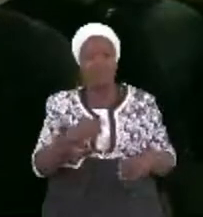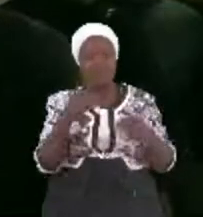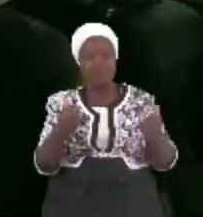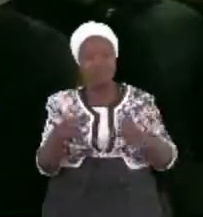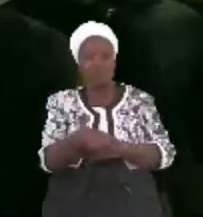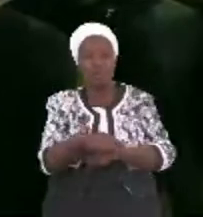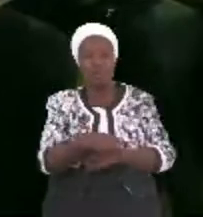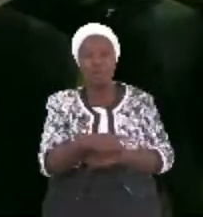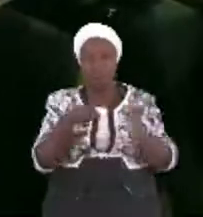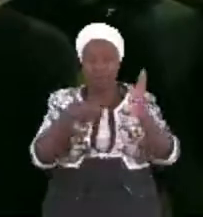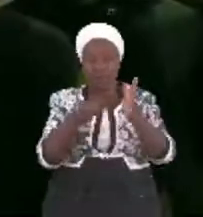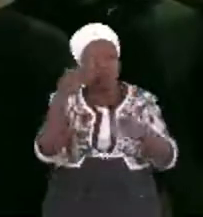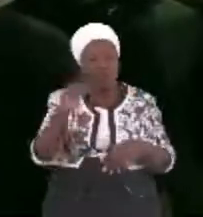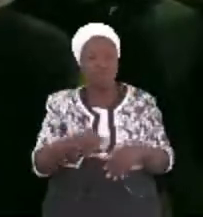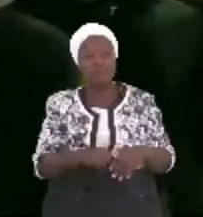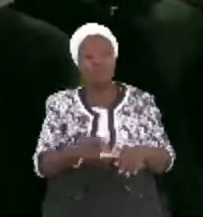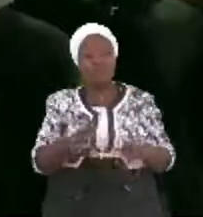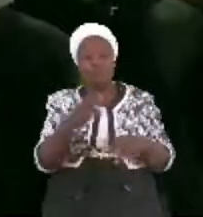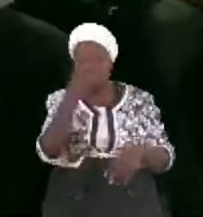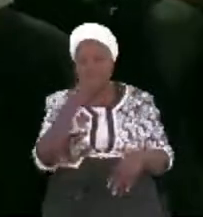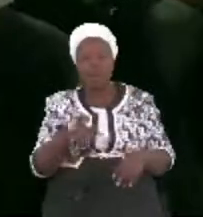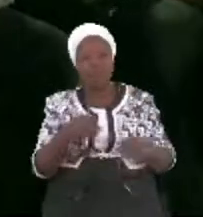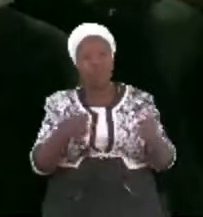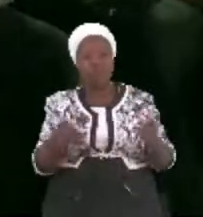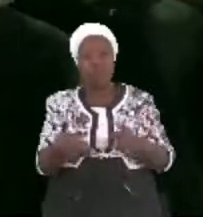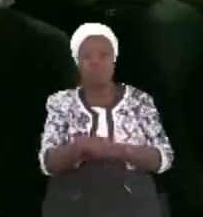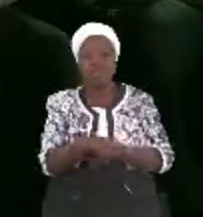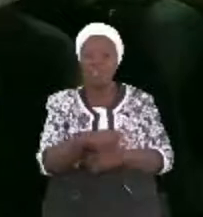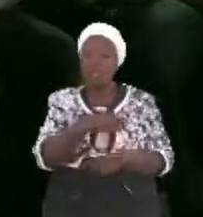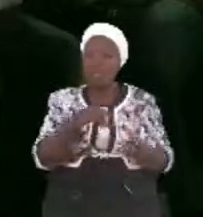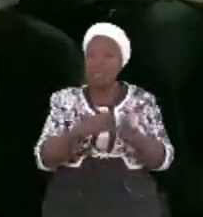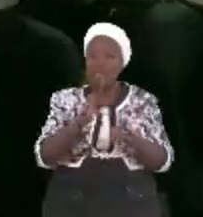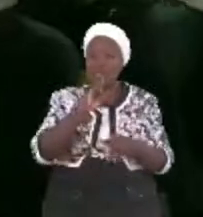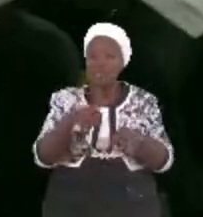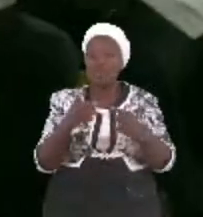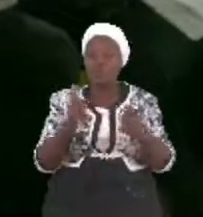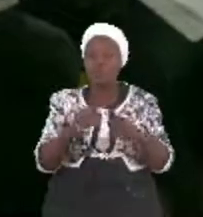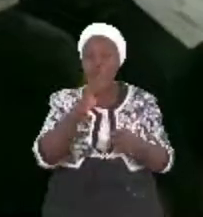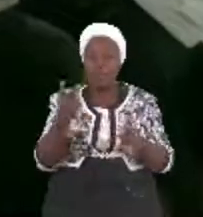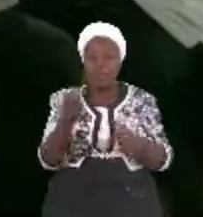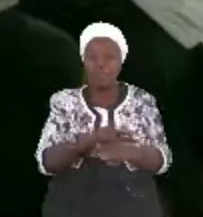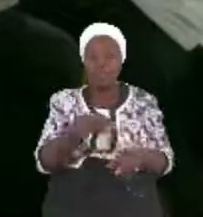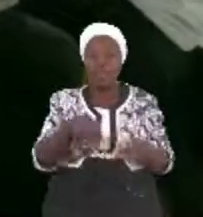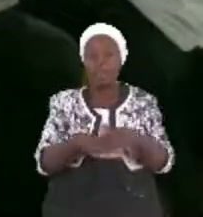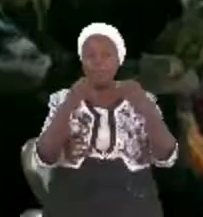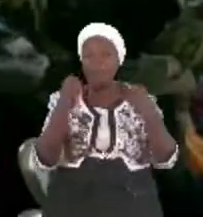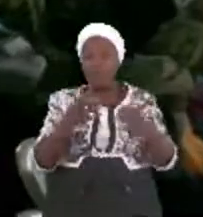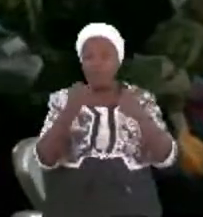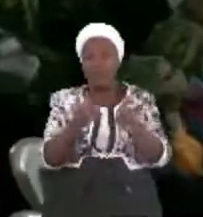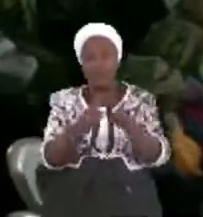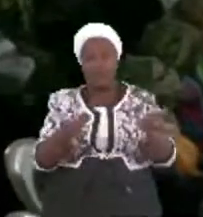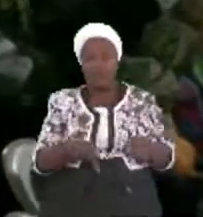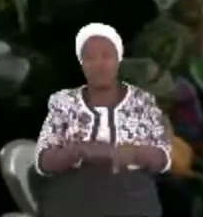La manifestation pour les aveugles ce soir. Et ce sera multiplié en